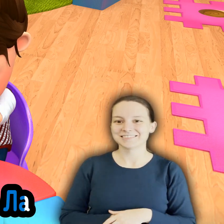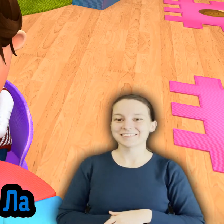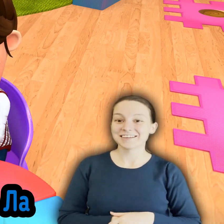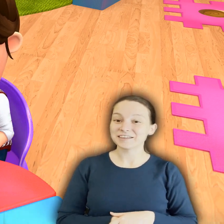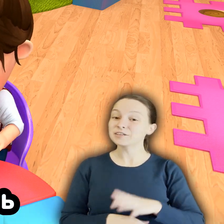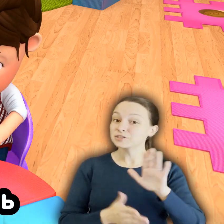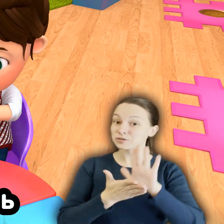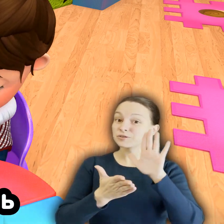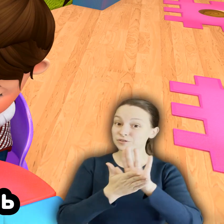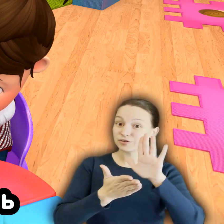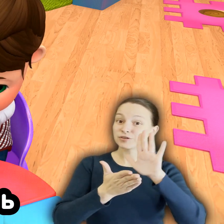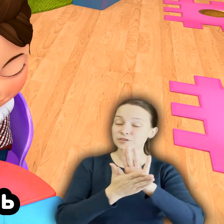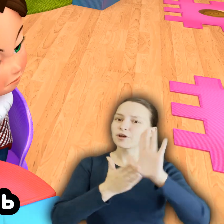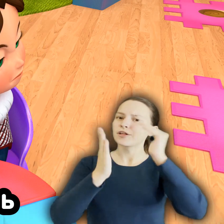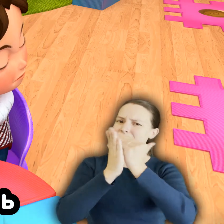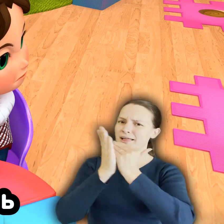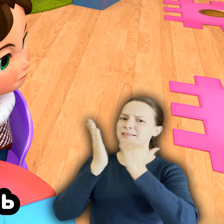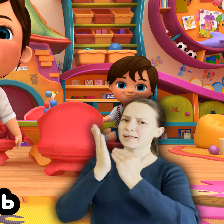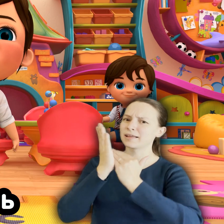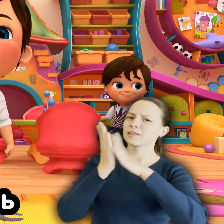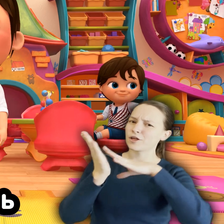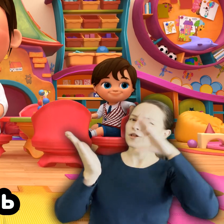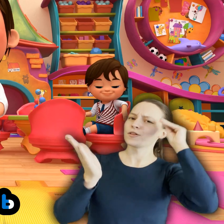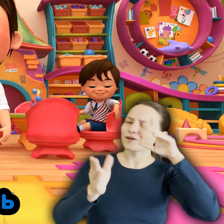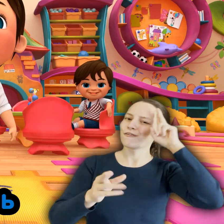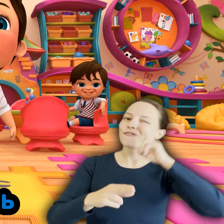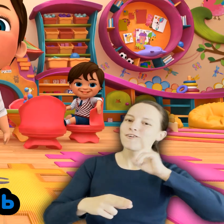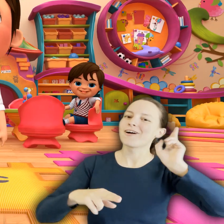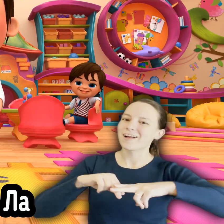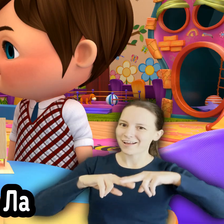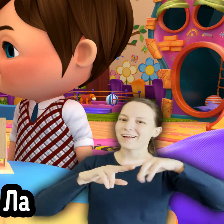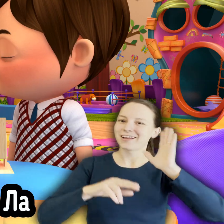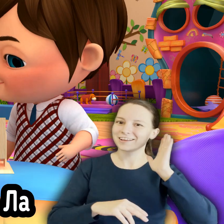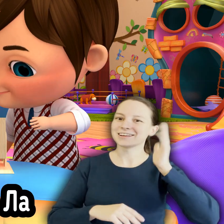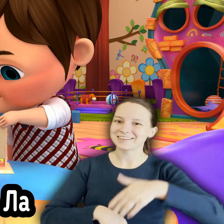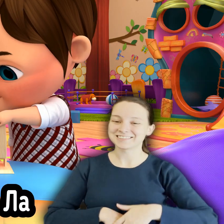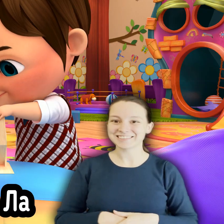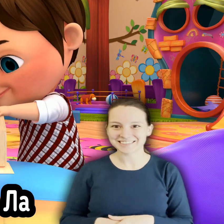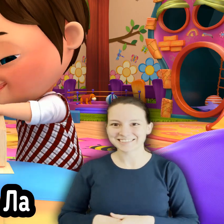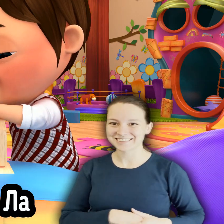Ла-ла-ла-ла-ла-ла-ла-ла. На уроках не ленись.